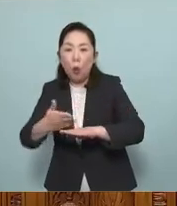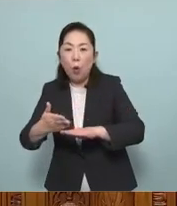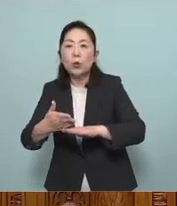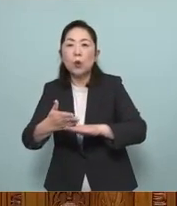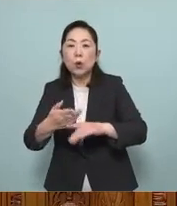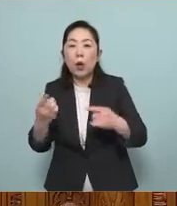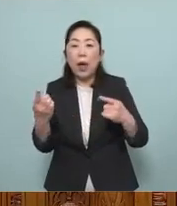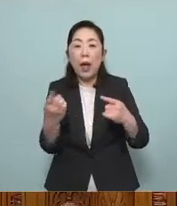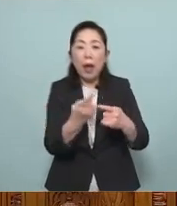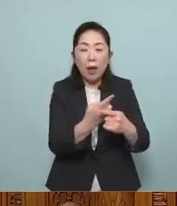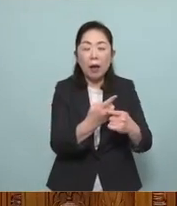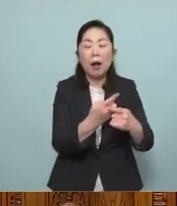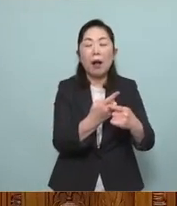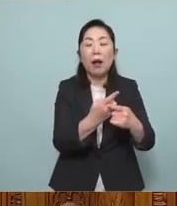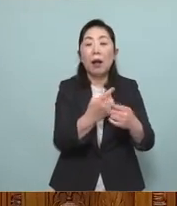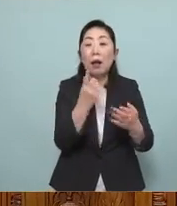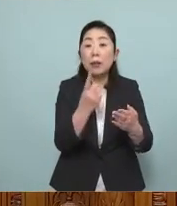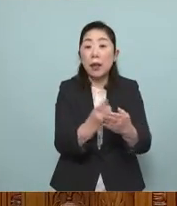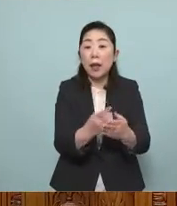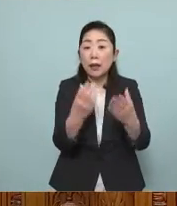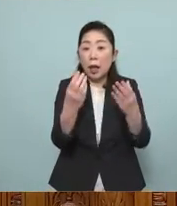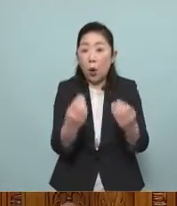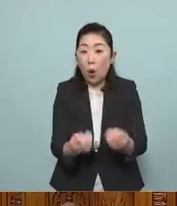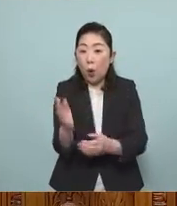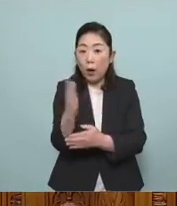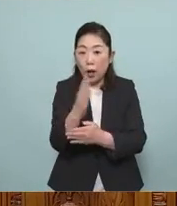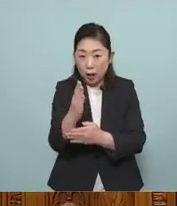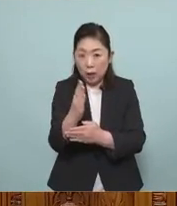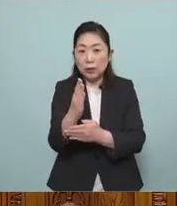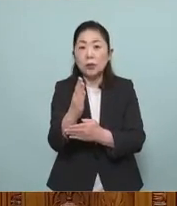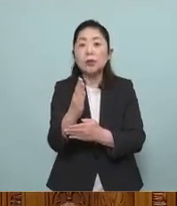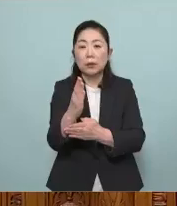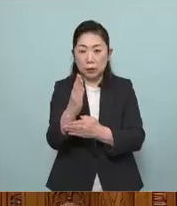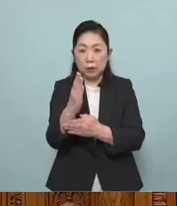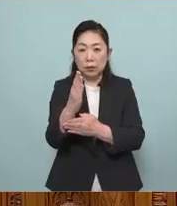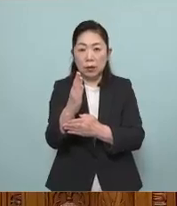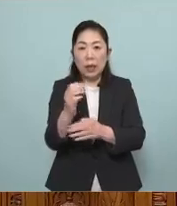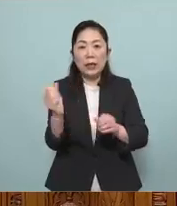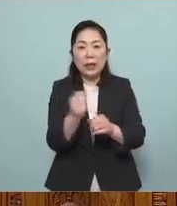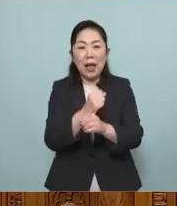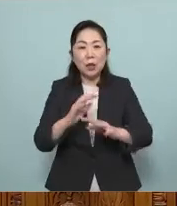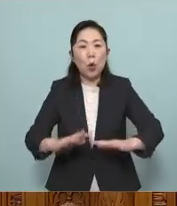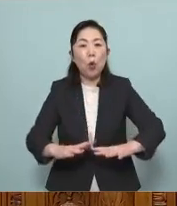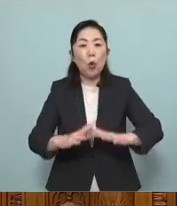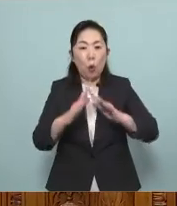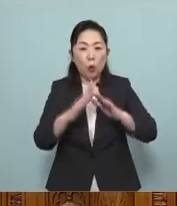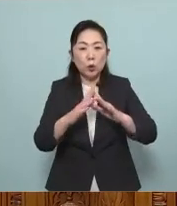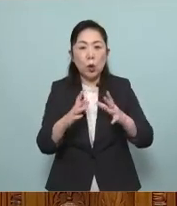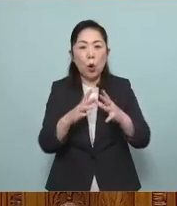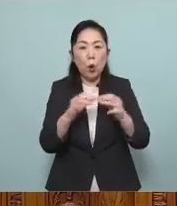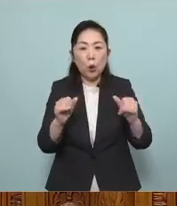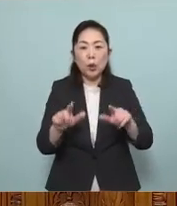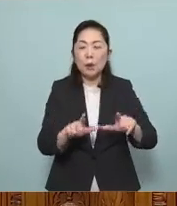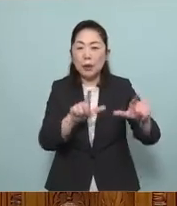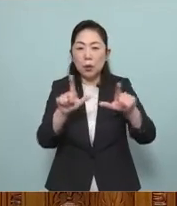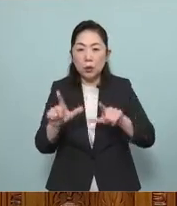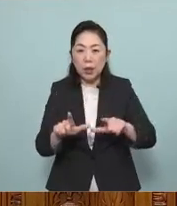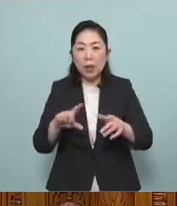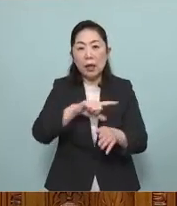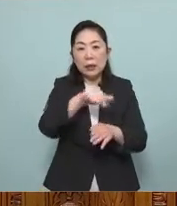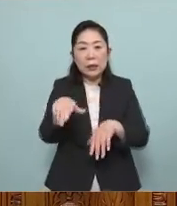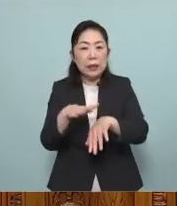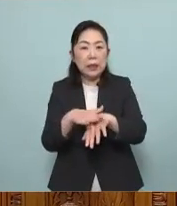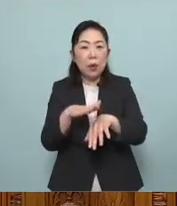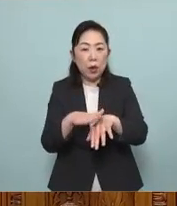けでなく、産業構造、国民の暮らし、そして地域の在り方、全般にわたる経済社